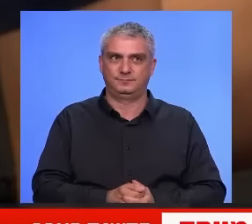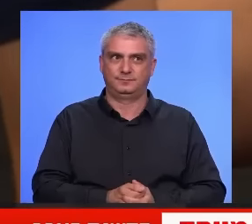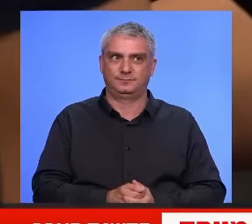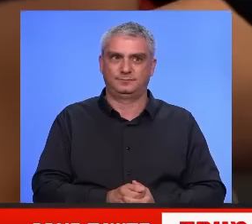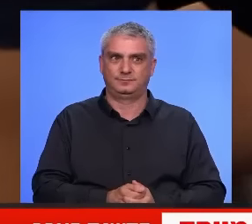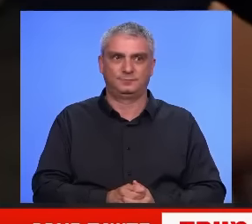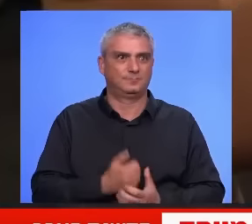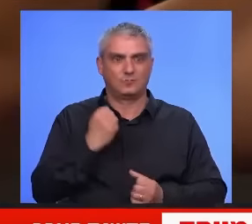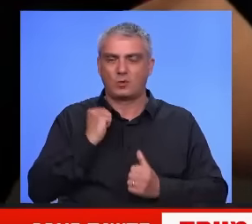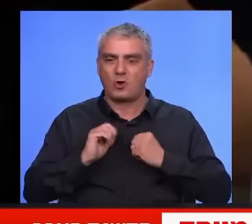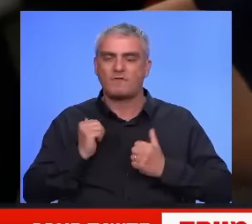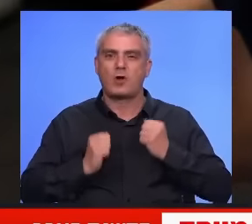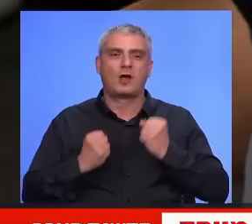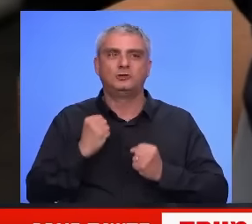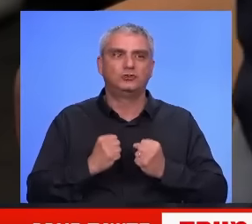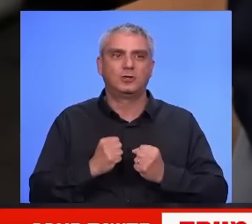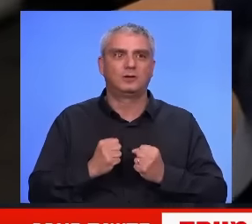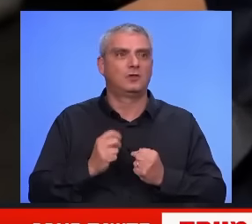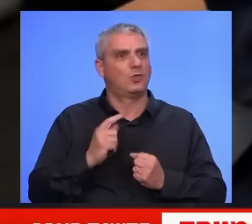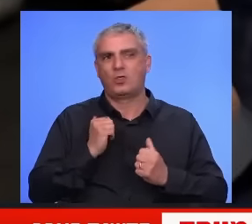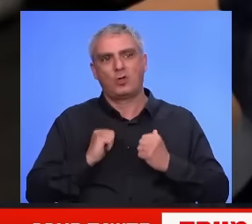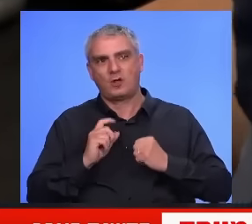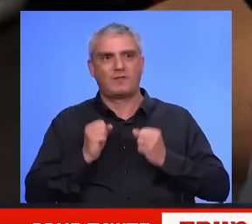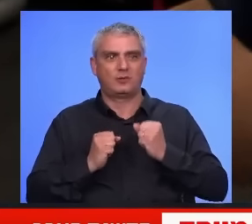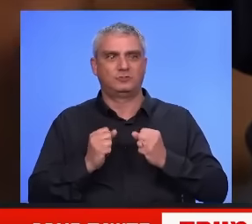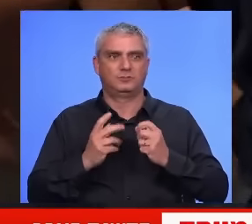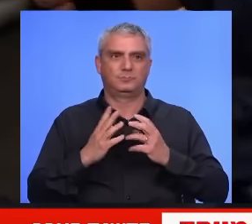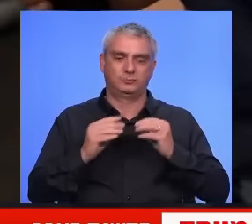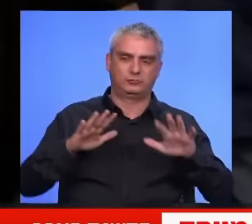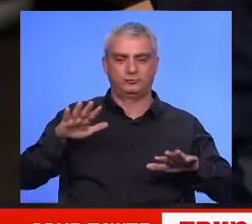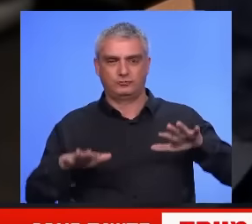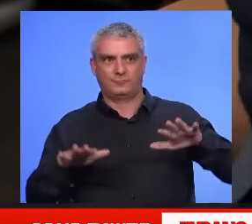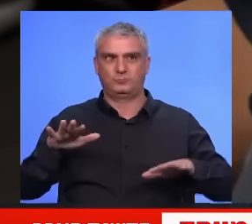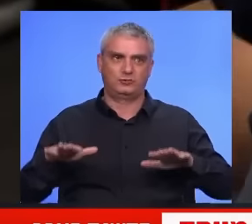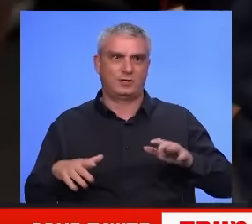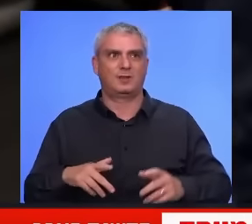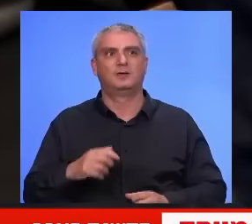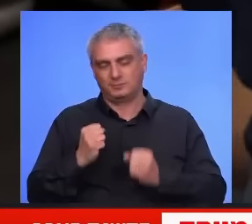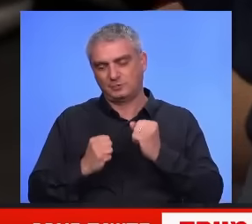כואב או קשה? אני לא כואב לקשה, פשוט שום משקל.